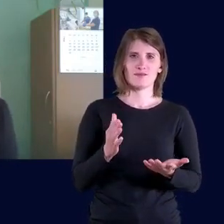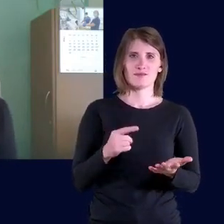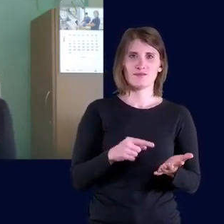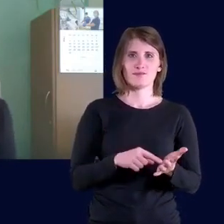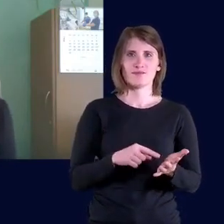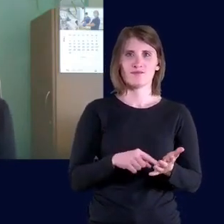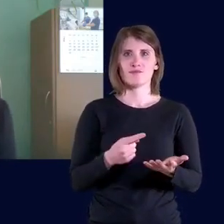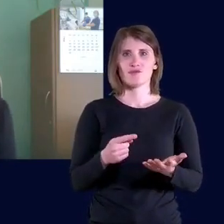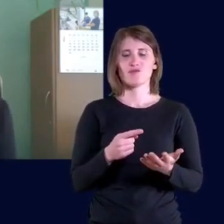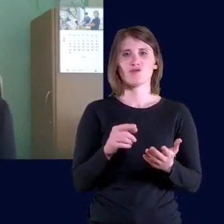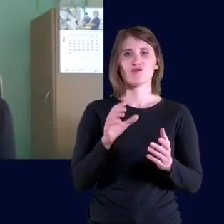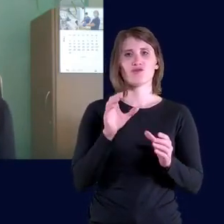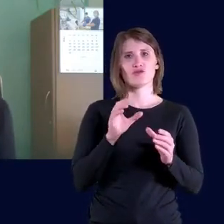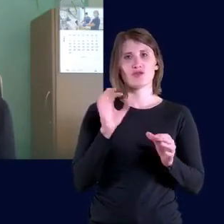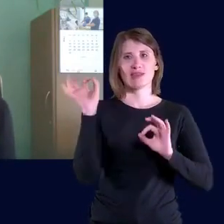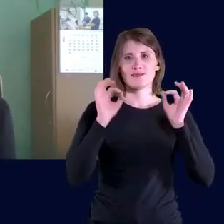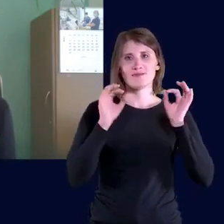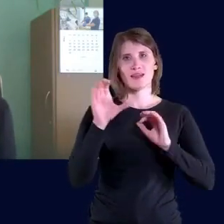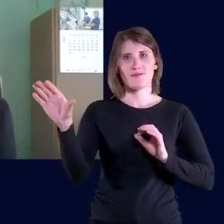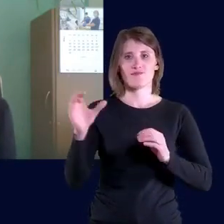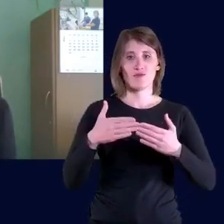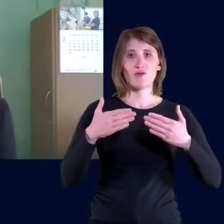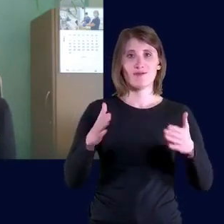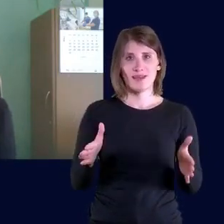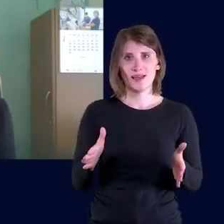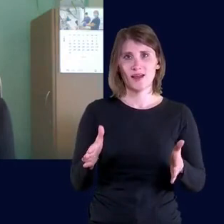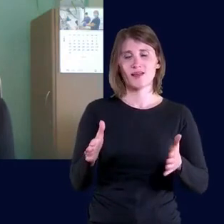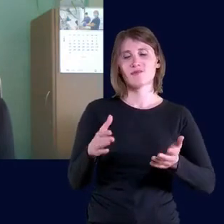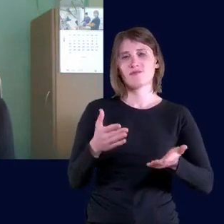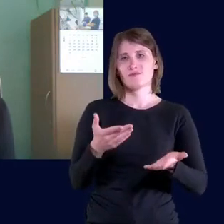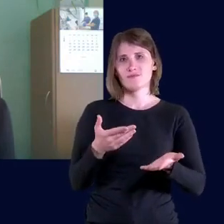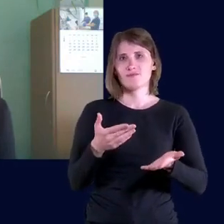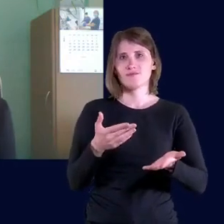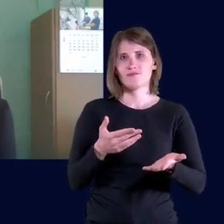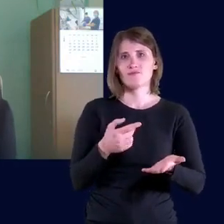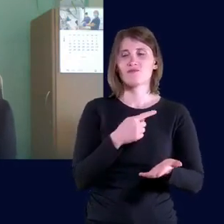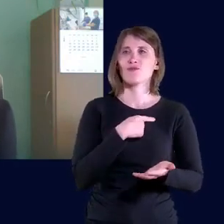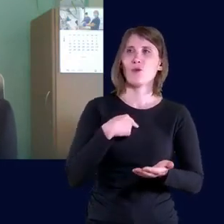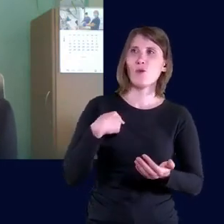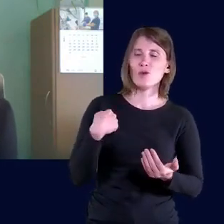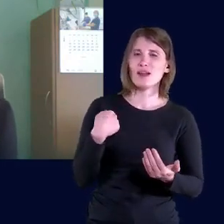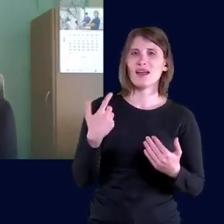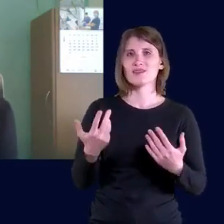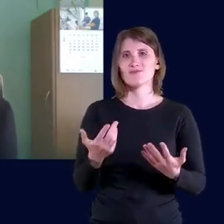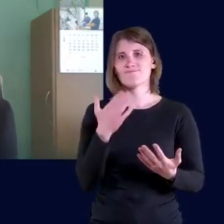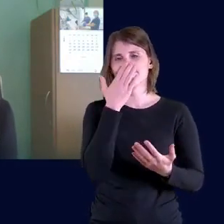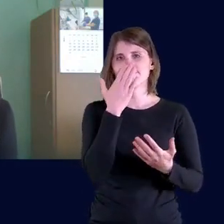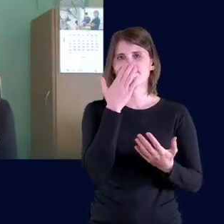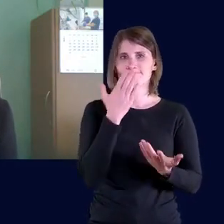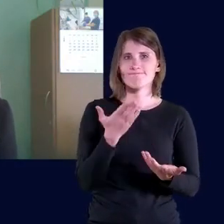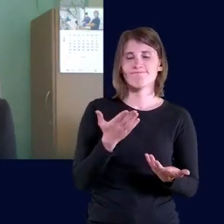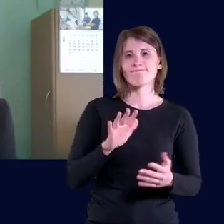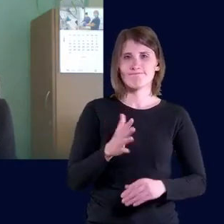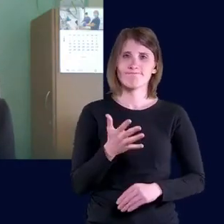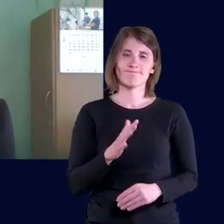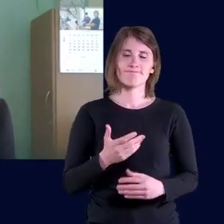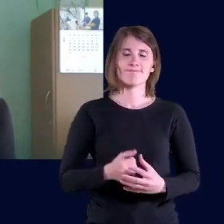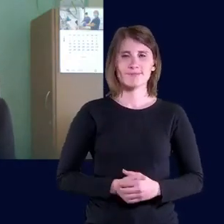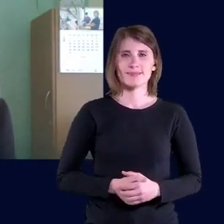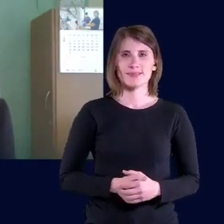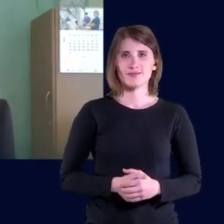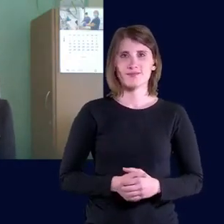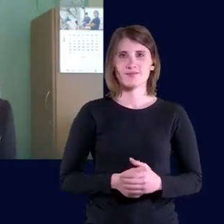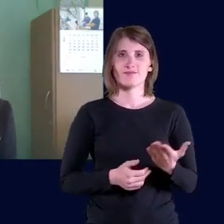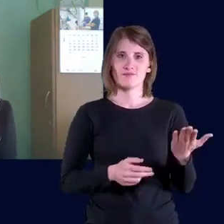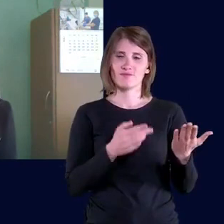w zamian będę przecież Trzeba wspierać Nie no to u nas nie jest na to nie jest tak optymistycznie dnia